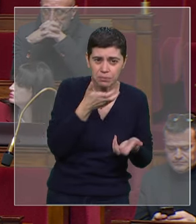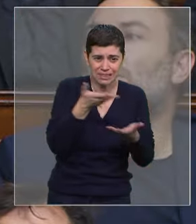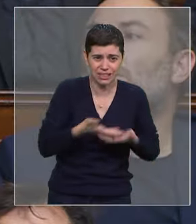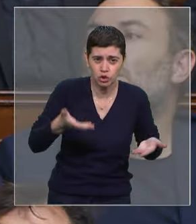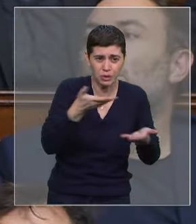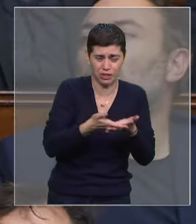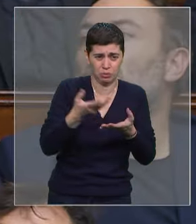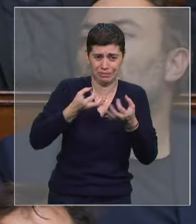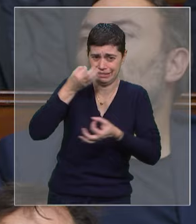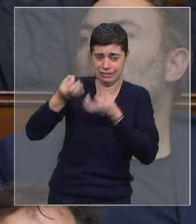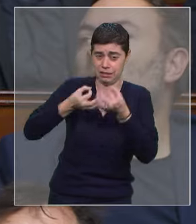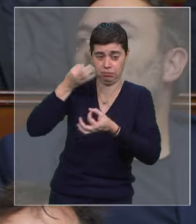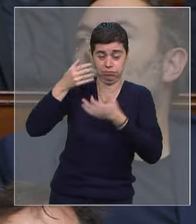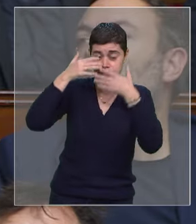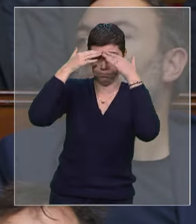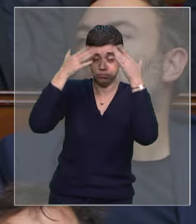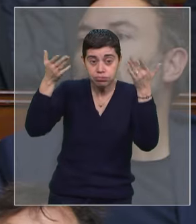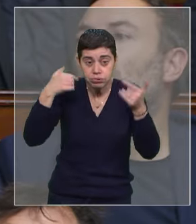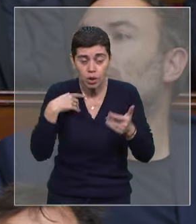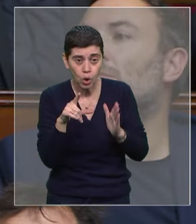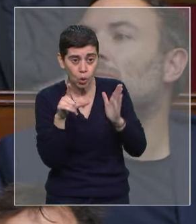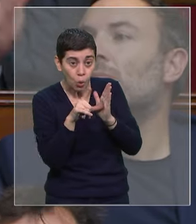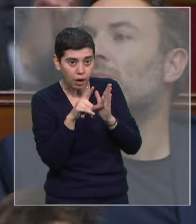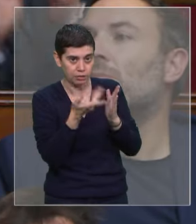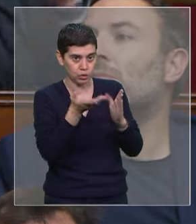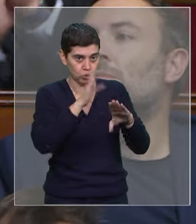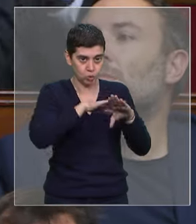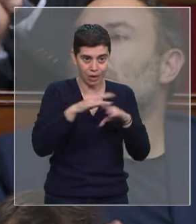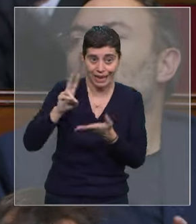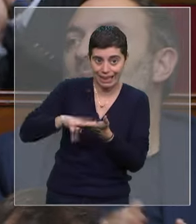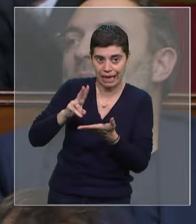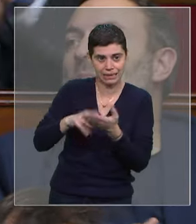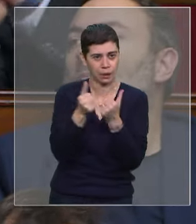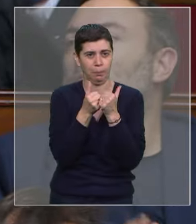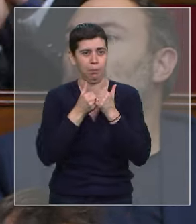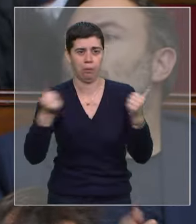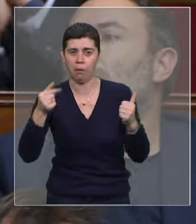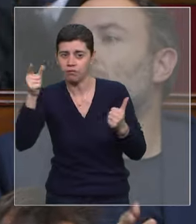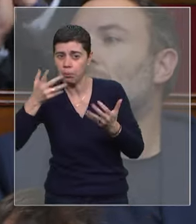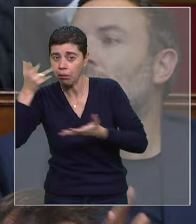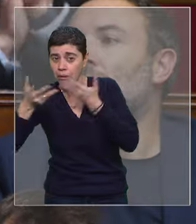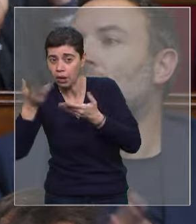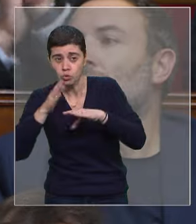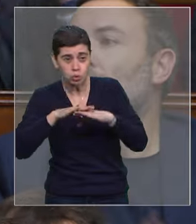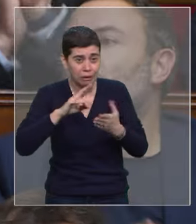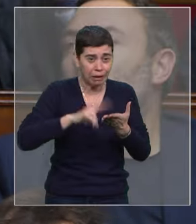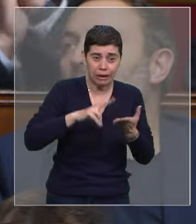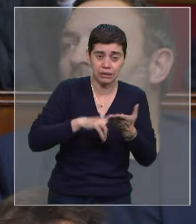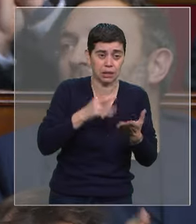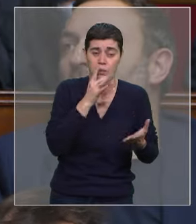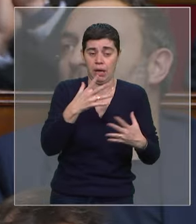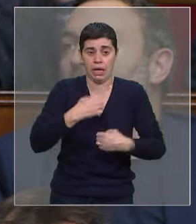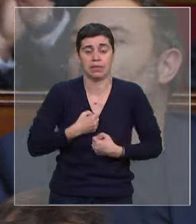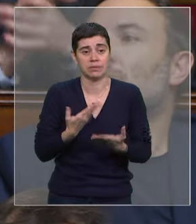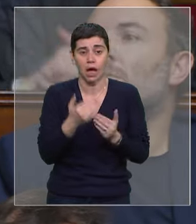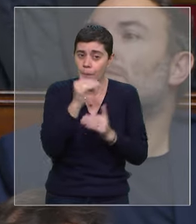Le décalage entre vos paroles, les lois et la réalité est insupportable. Madame la ministre, nous exigeons un plan d'urgence